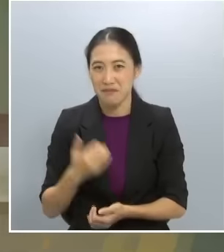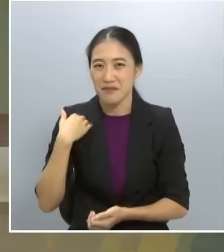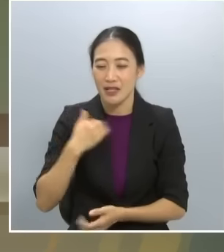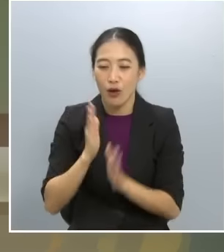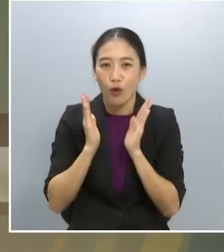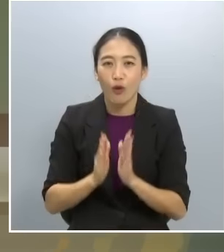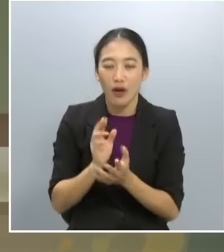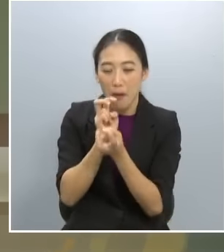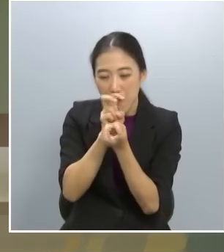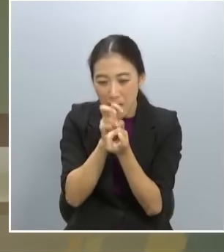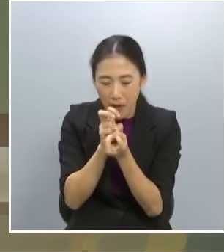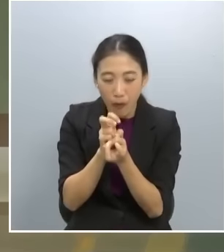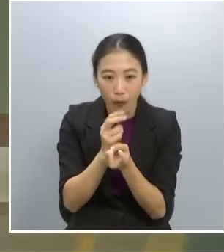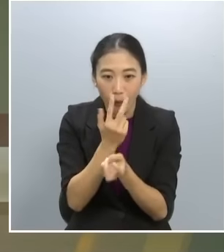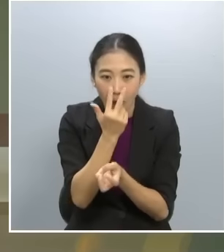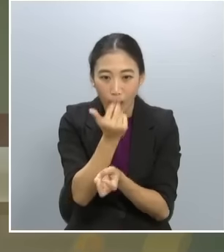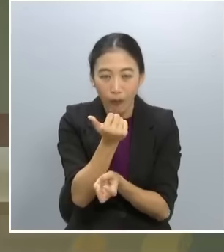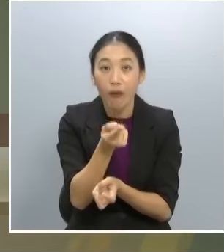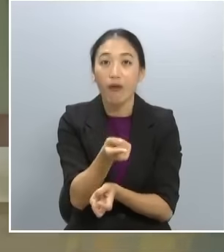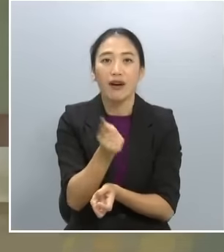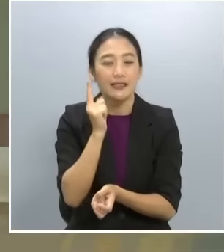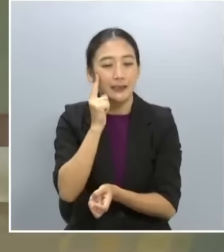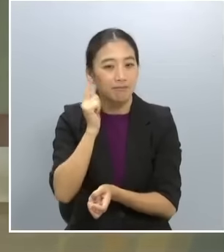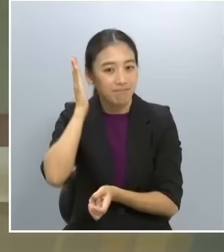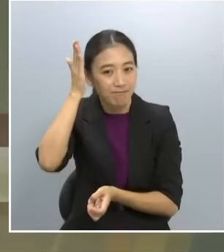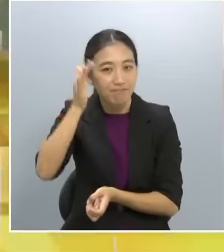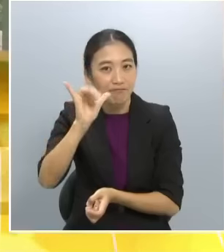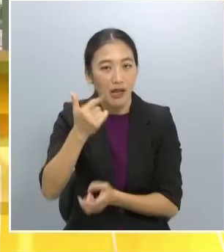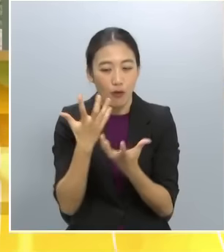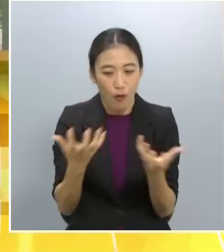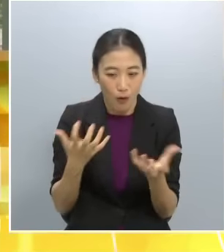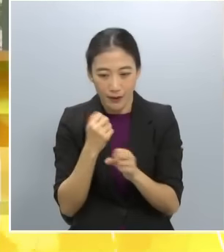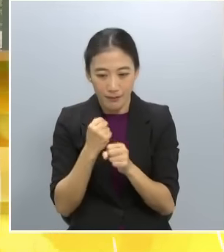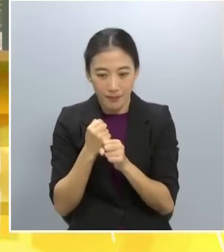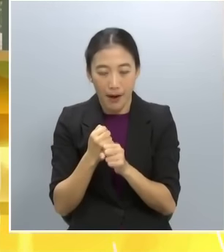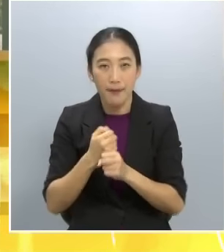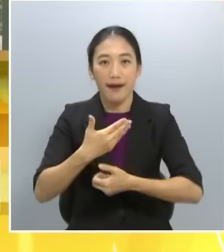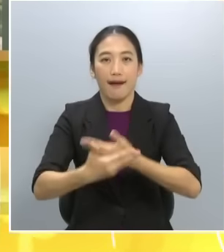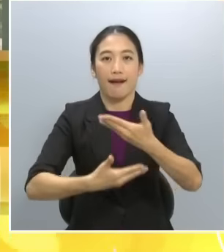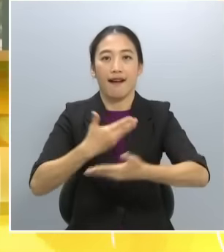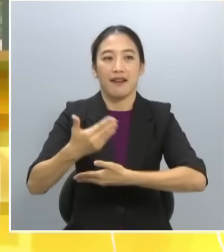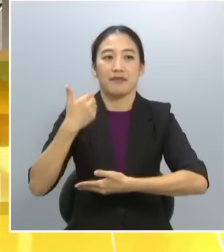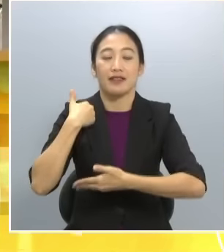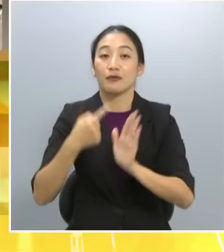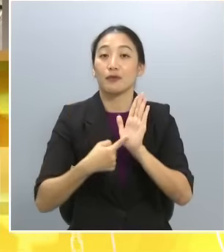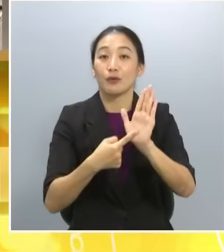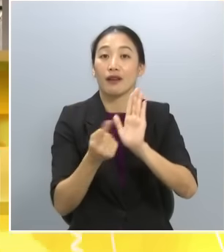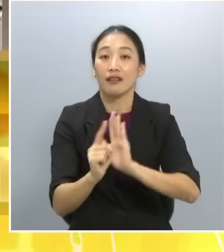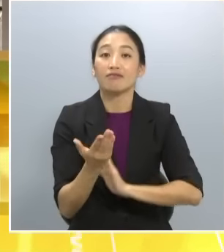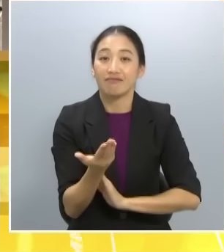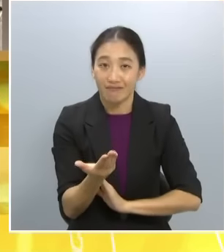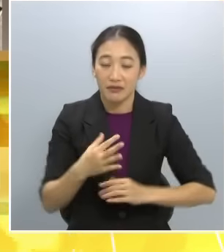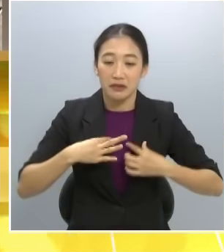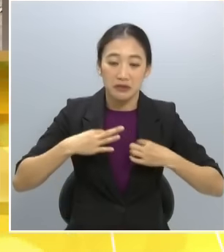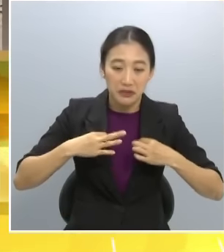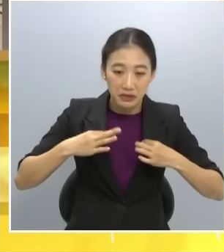ที่ตูนบอกผลิตสินค้าที่ระลึกที่กำลังจะวางขายคงจะหมายถึงเสื้อกับกางเกงหมูแดงใช่ไหม ใช่ค ่ ะ นอกจากนั้นเครื่องส